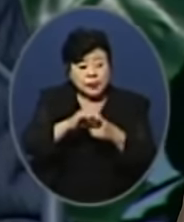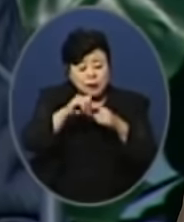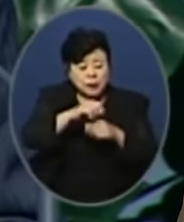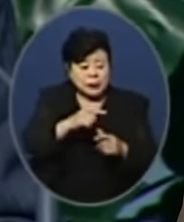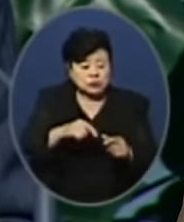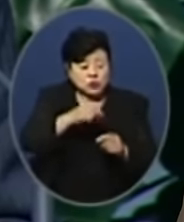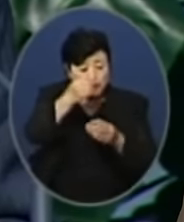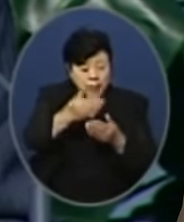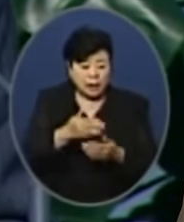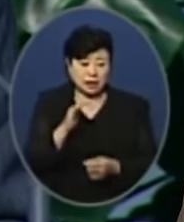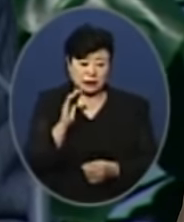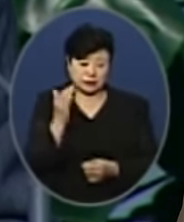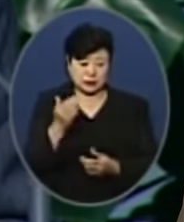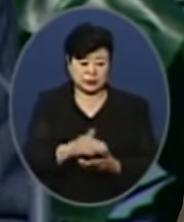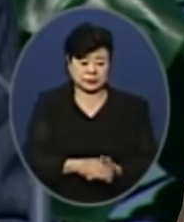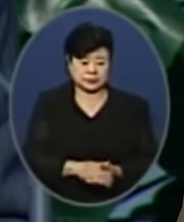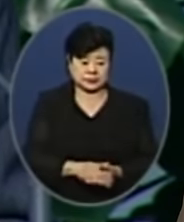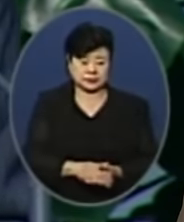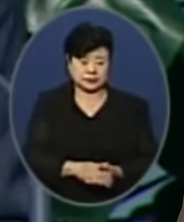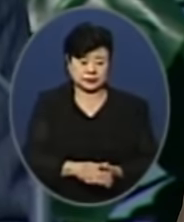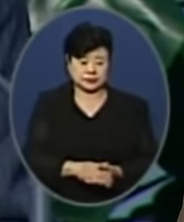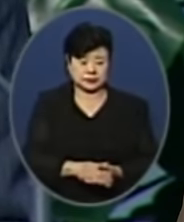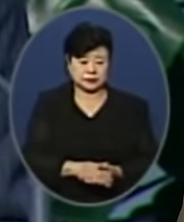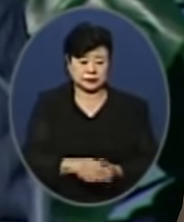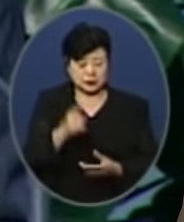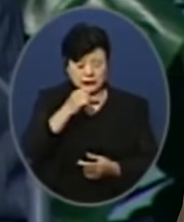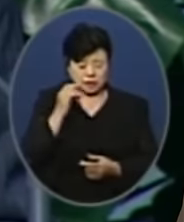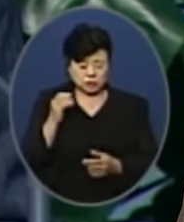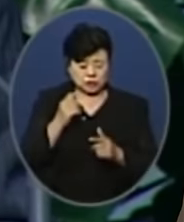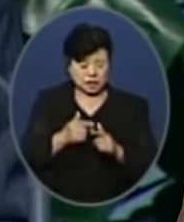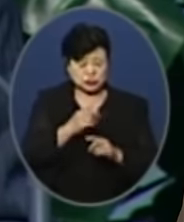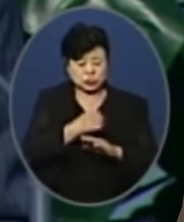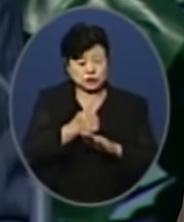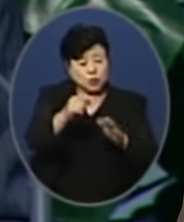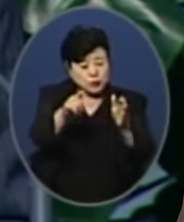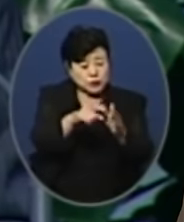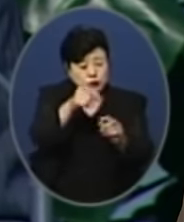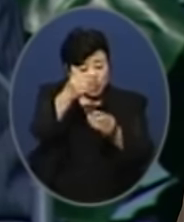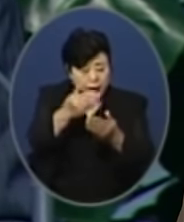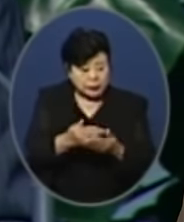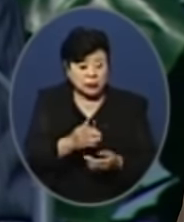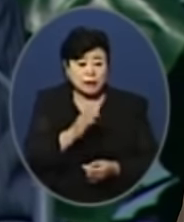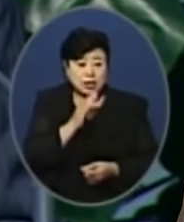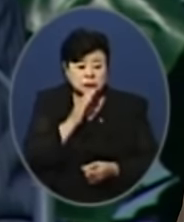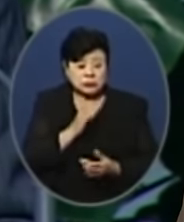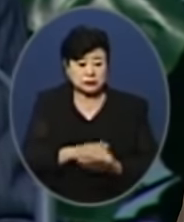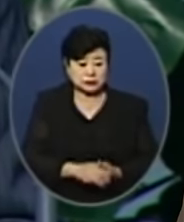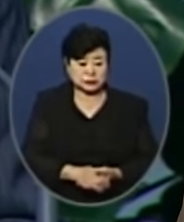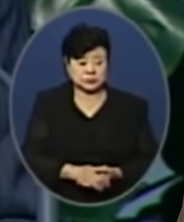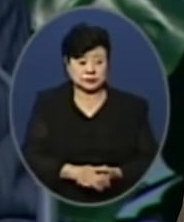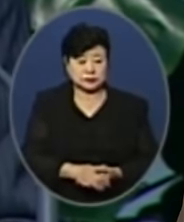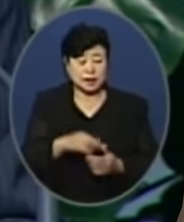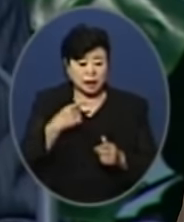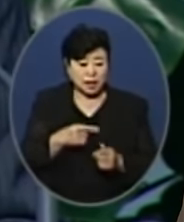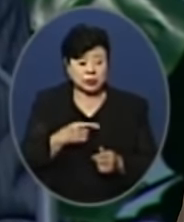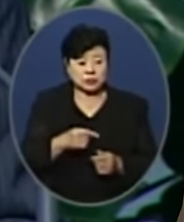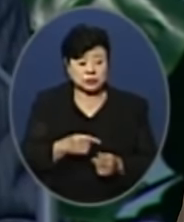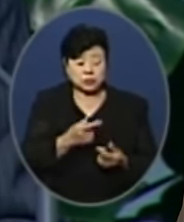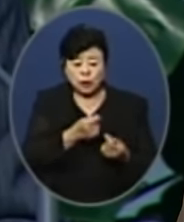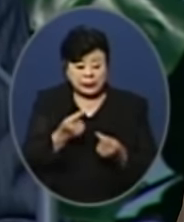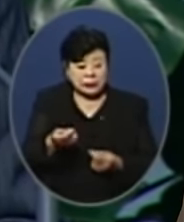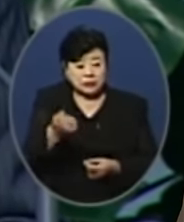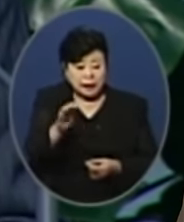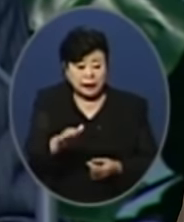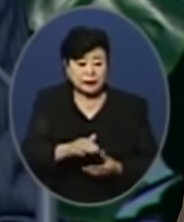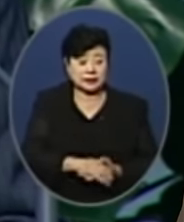멸망하지 않고 구원하는 것입니다. 가톨릭도 예수 그리스도를 믿음으로 구원 얻는다고 가르치는 것은 우리와